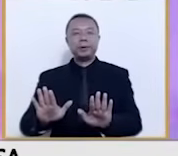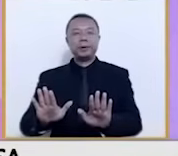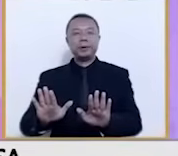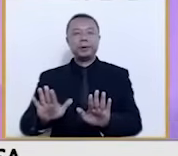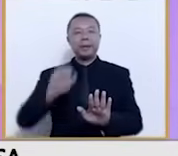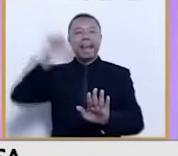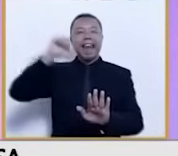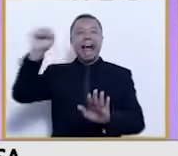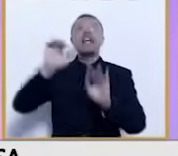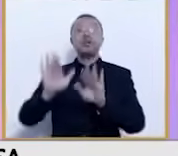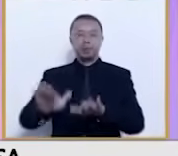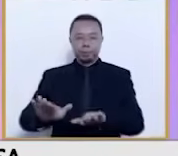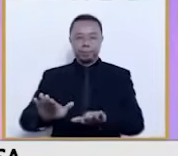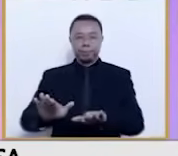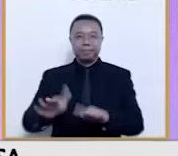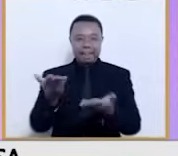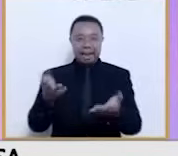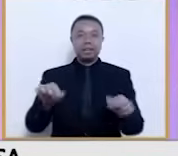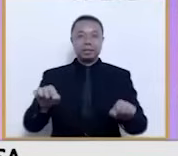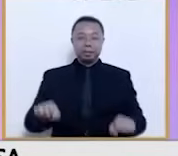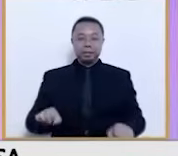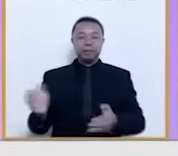Cukup, silakan kembali ke tempat duduk.